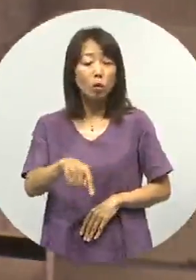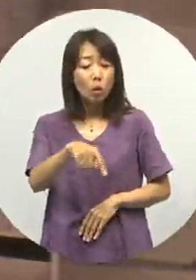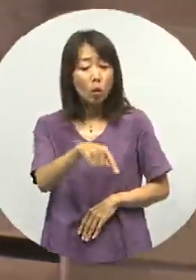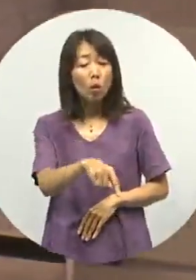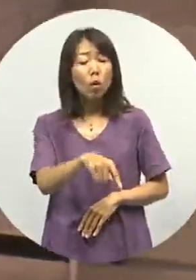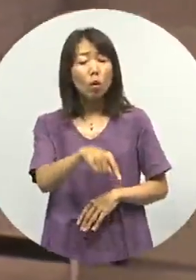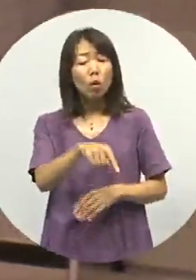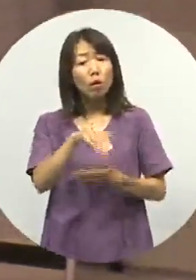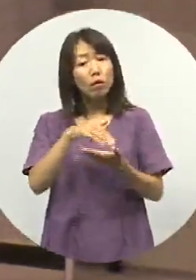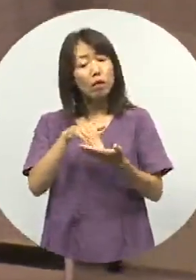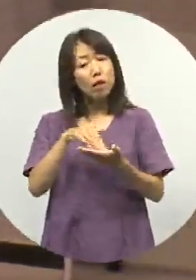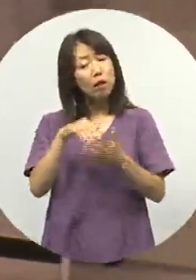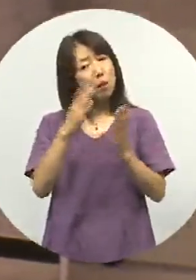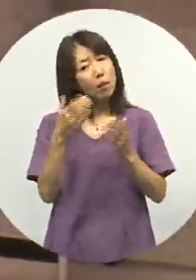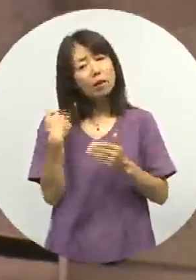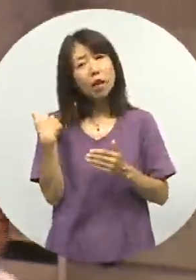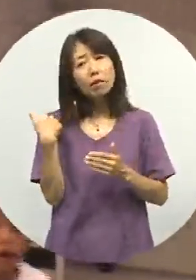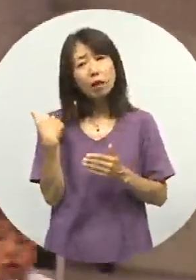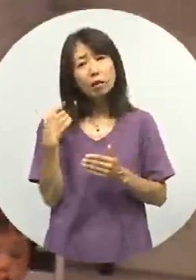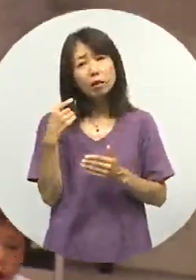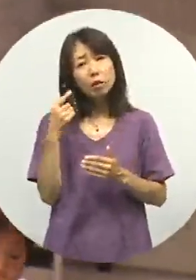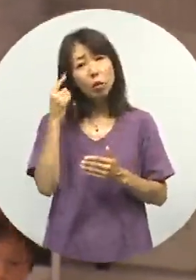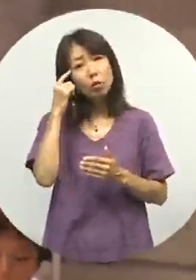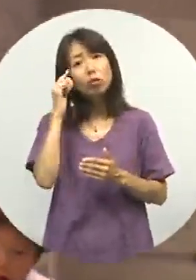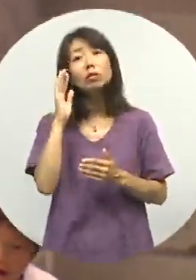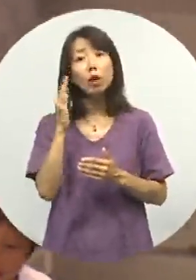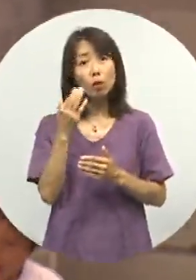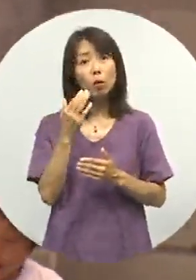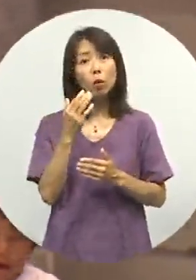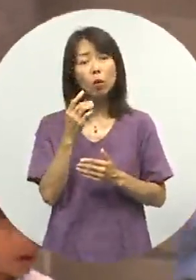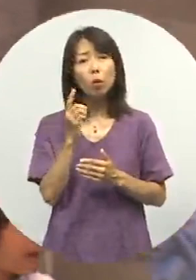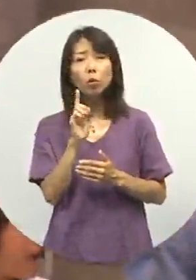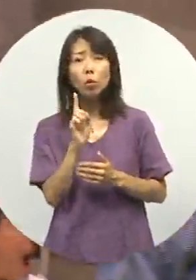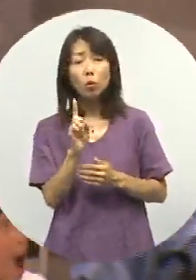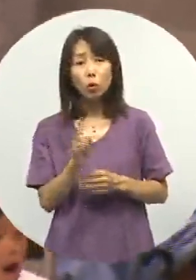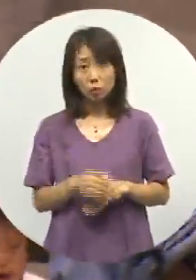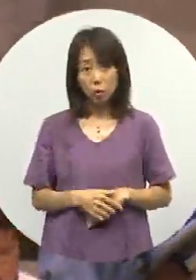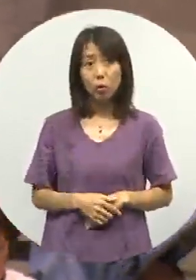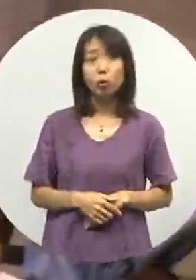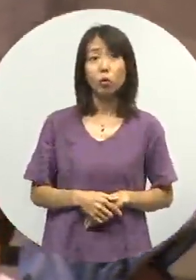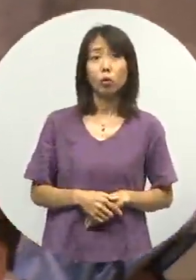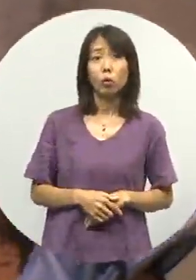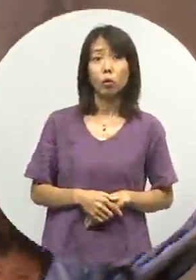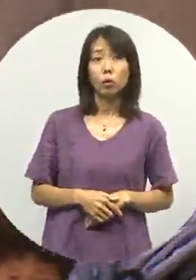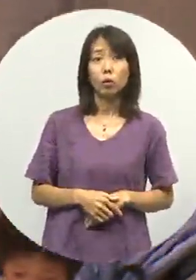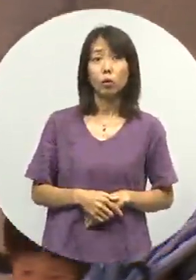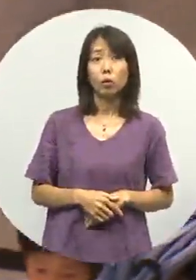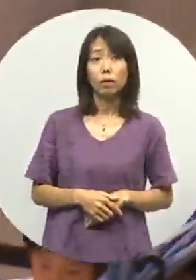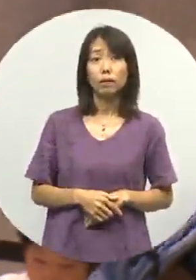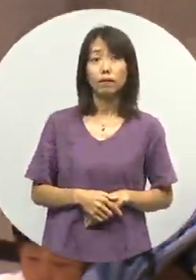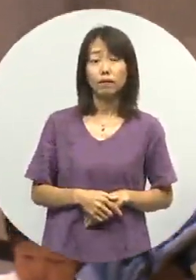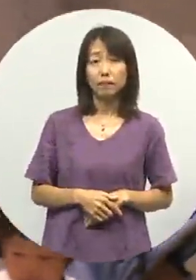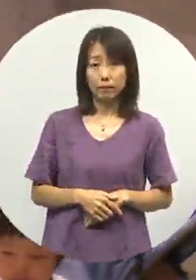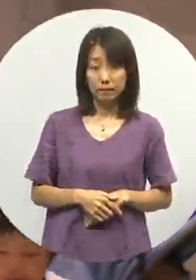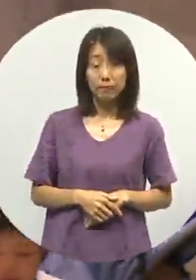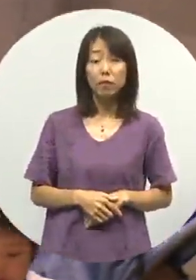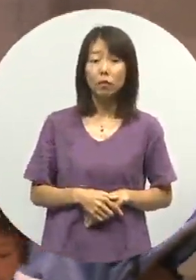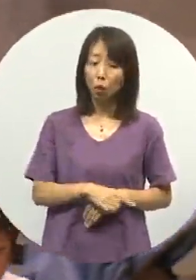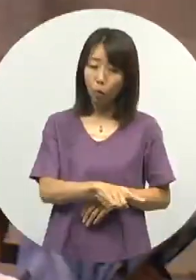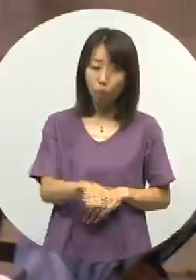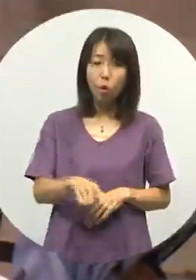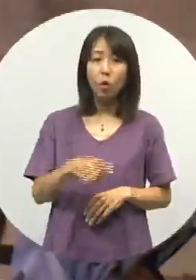ってなかなか馴染みがないかと思うんですが、そのあたりはどうでしょう？ 馴染みがない